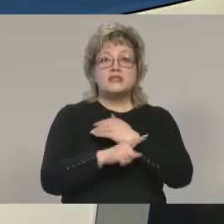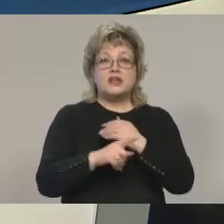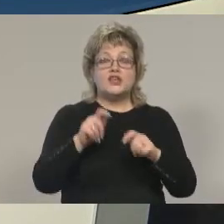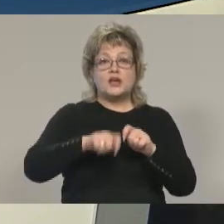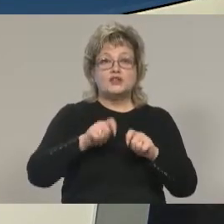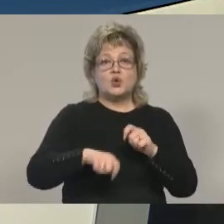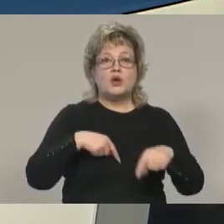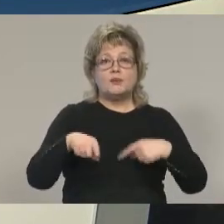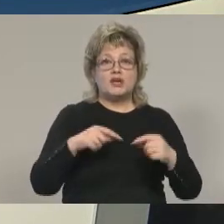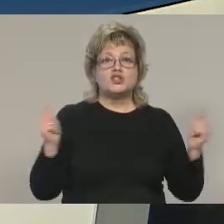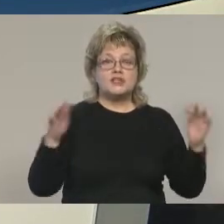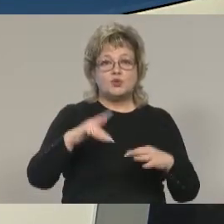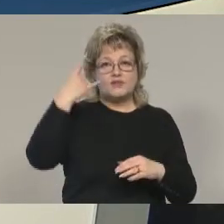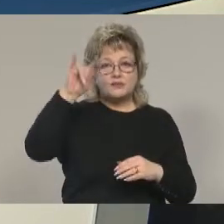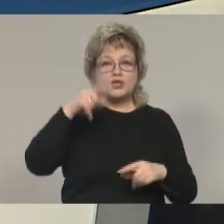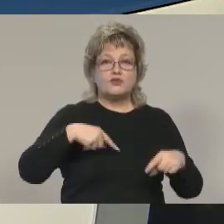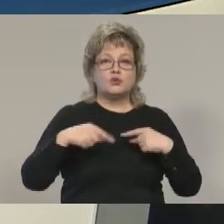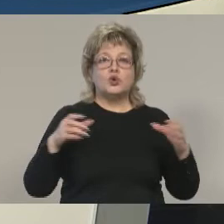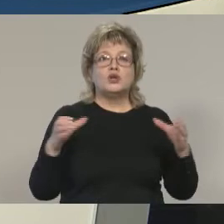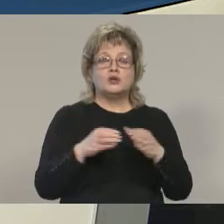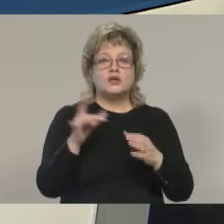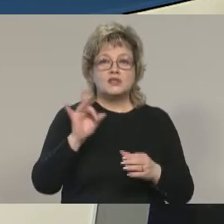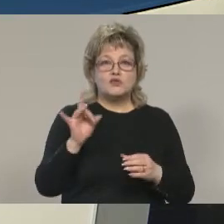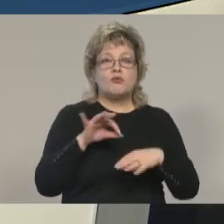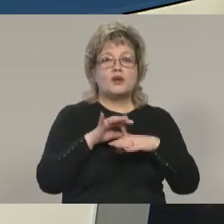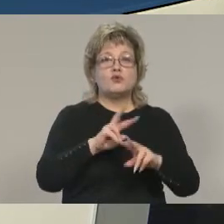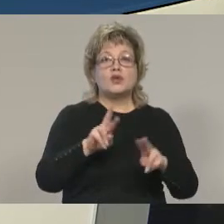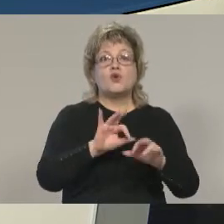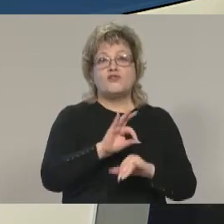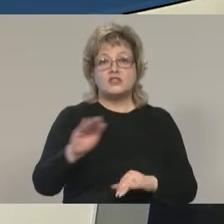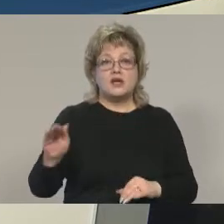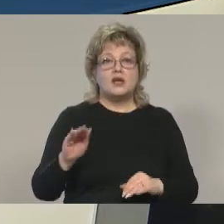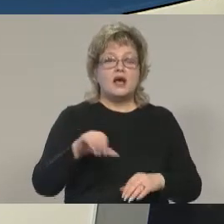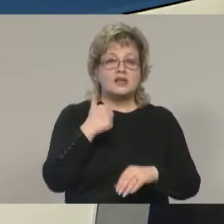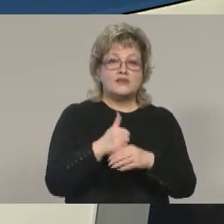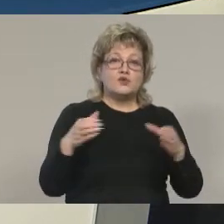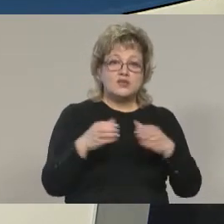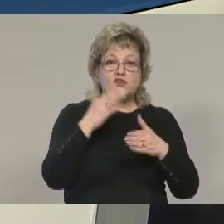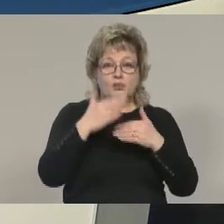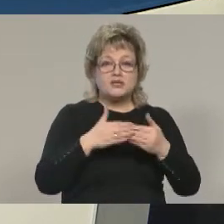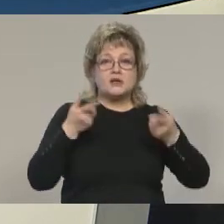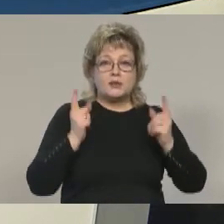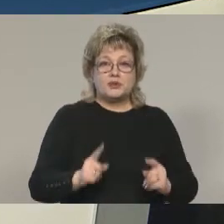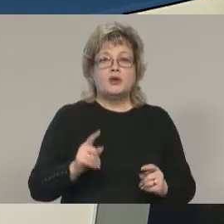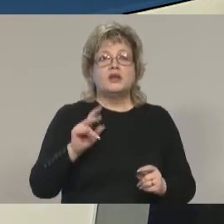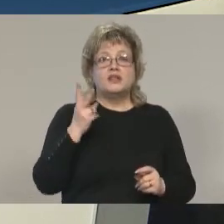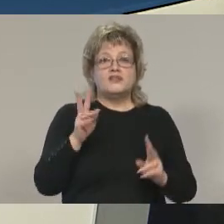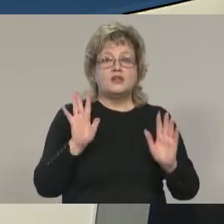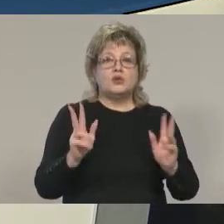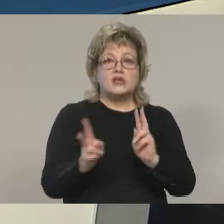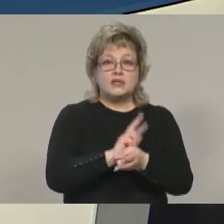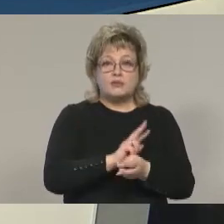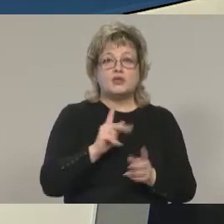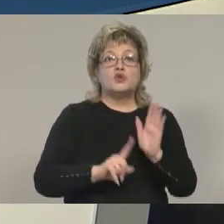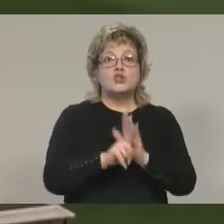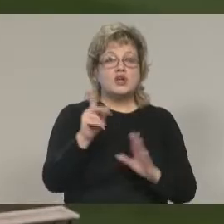Предпоследний контрольный матч на сборе в Испании футбольный Ростов провел как официальный. Основной состав близкий к оптимальному и всего 2 замены.